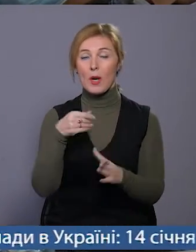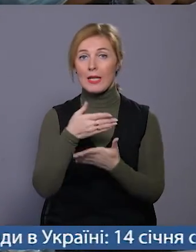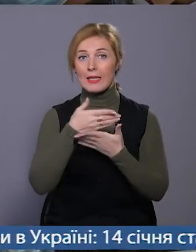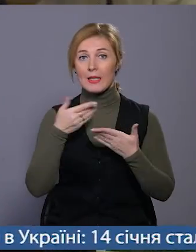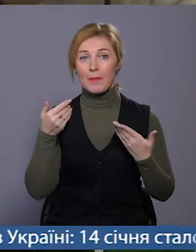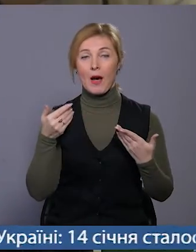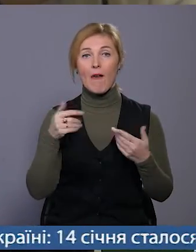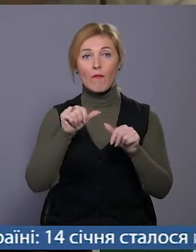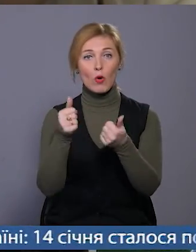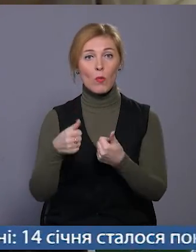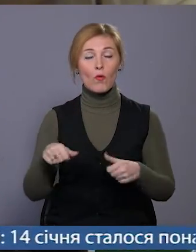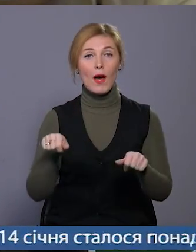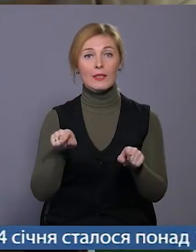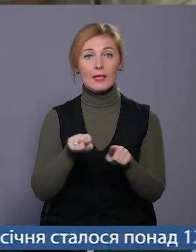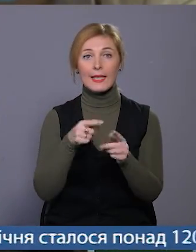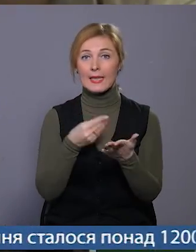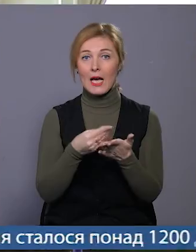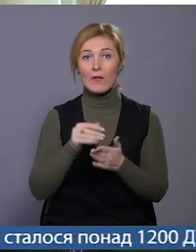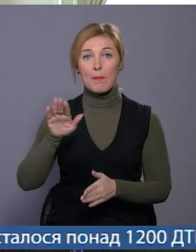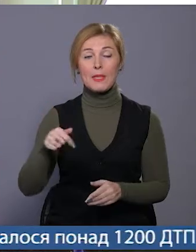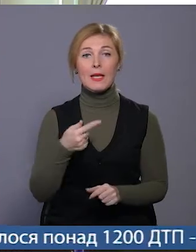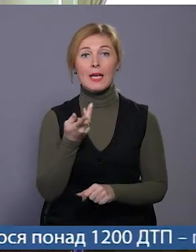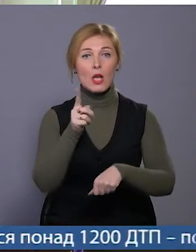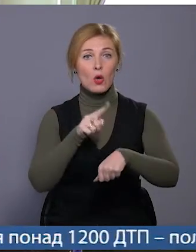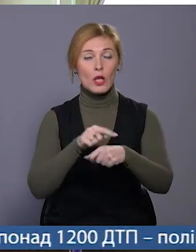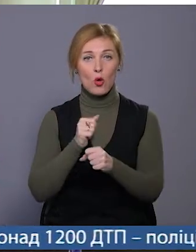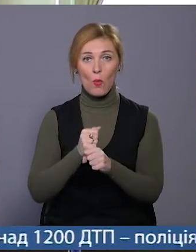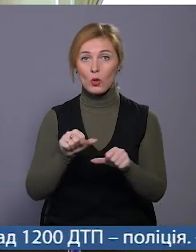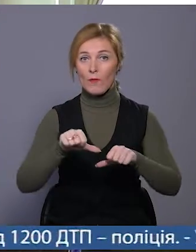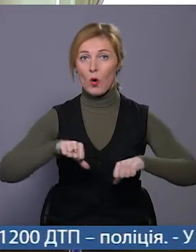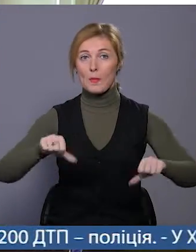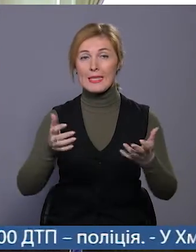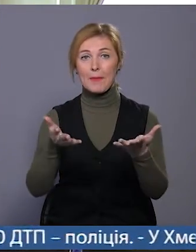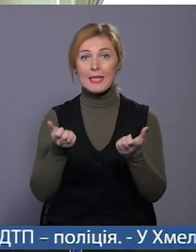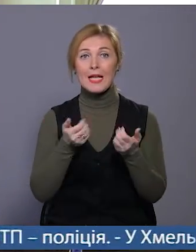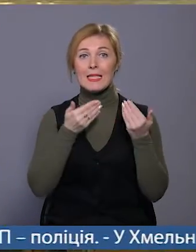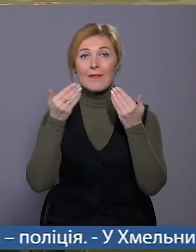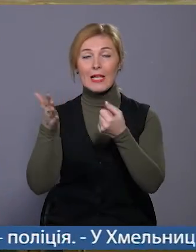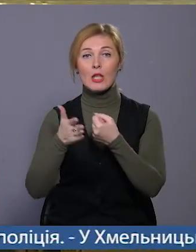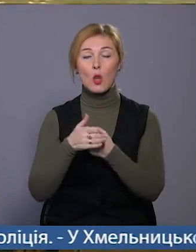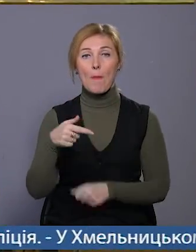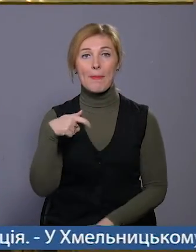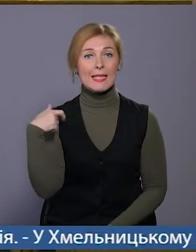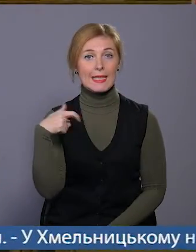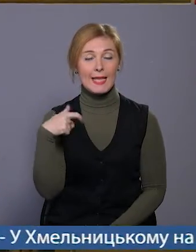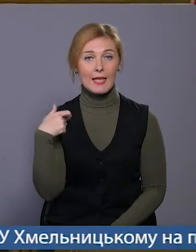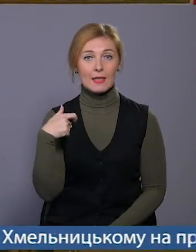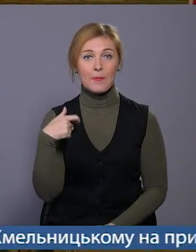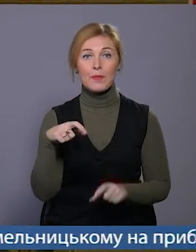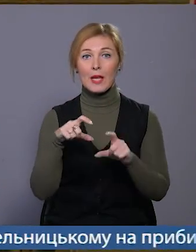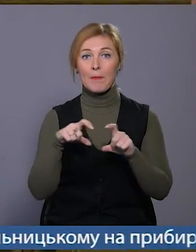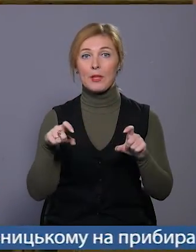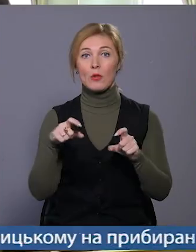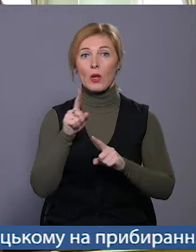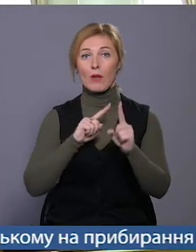мають повноважень формувати тарифи, після кількагодинної роботи в комісіях прийняли звернення до президента, Кабміну та Верховної